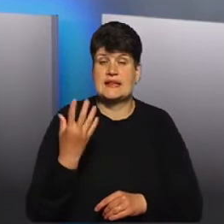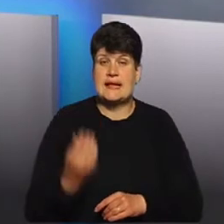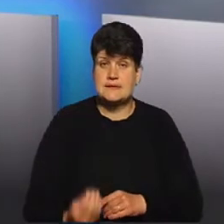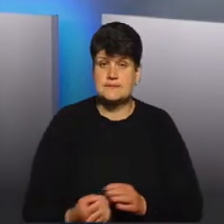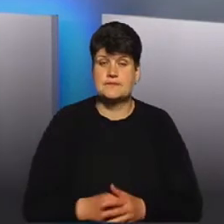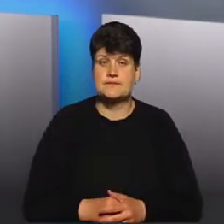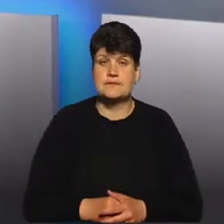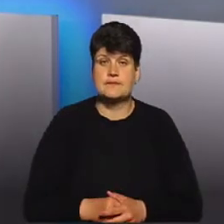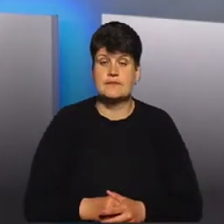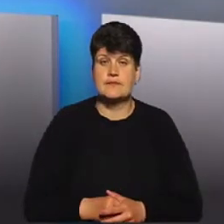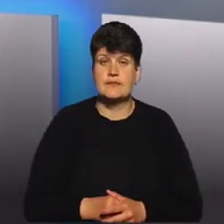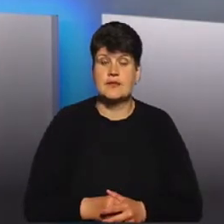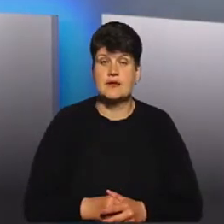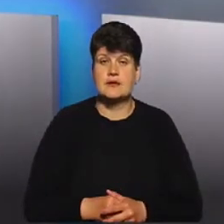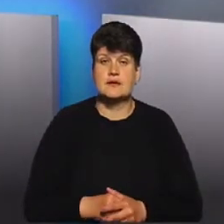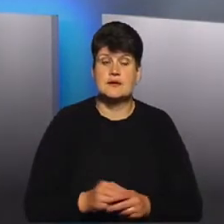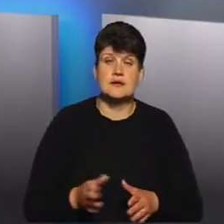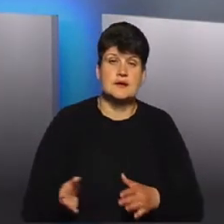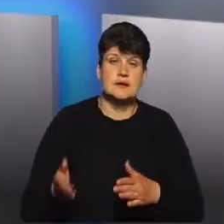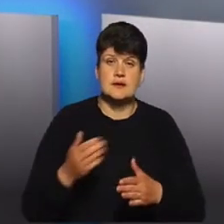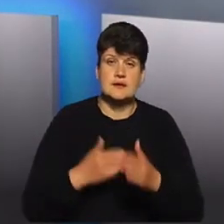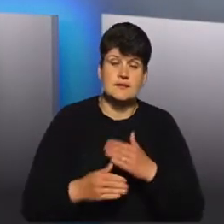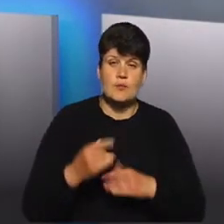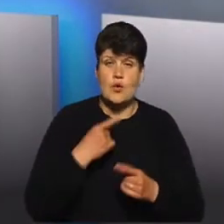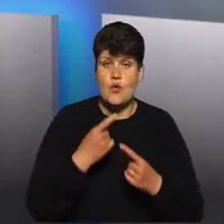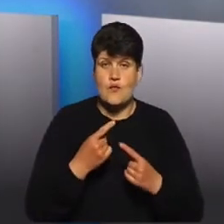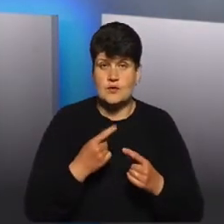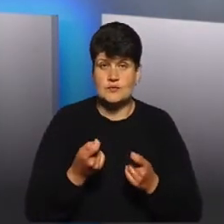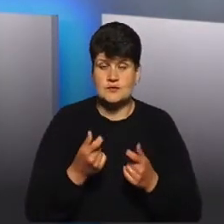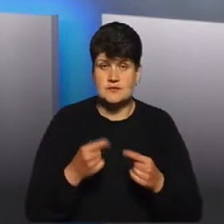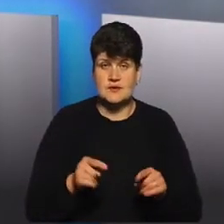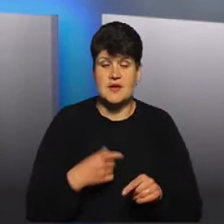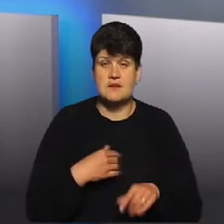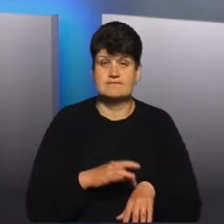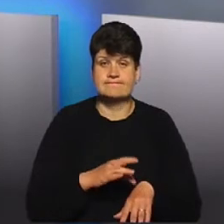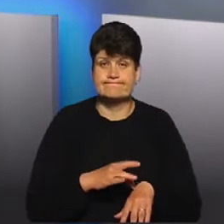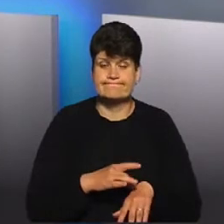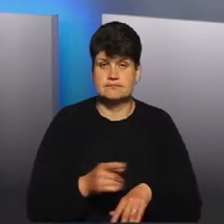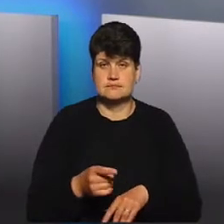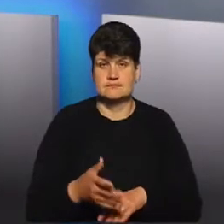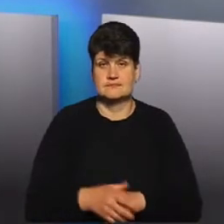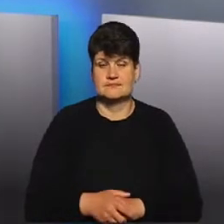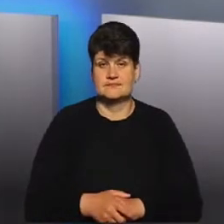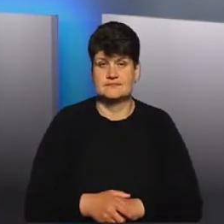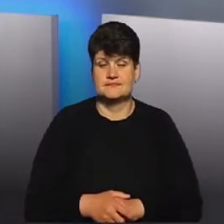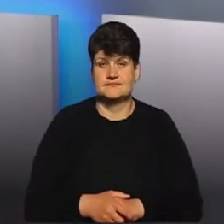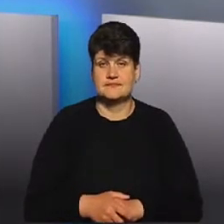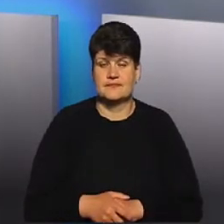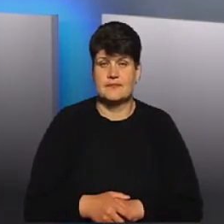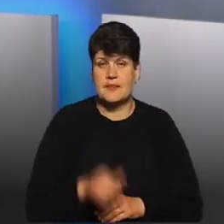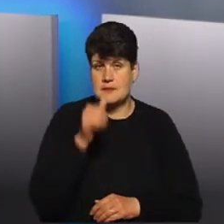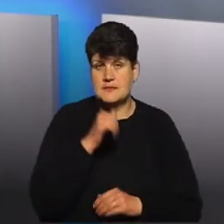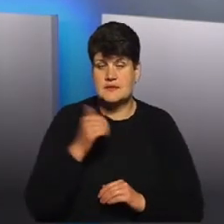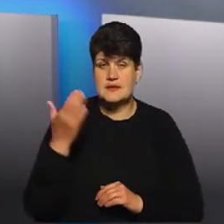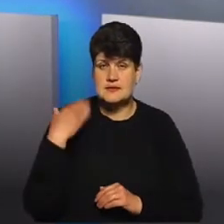то давайте про Тернопільщину трішки поговоримо. Бо я вболіваю за Тернопільщину. Так має бути. Місяць тому в Чорткові відбулося підписання меморандуму про